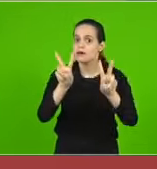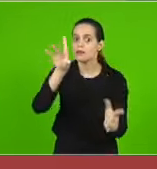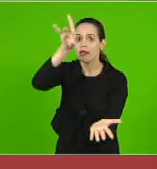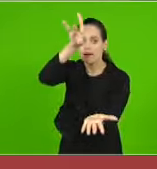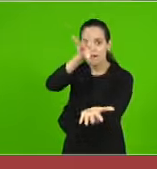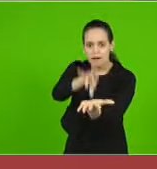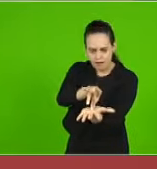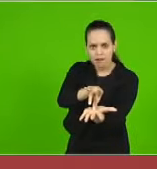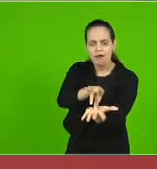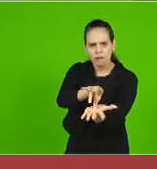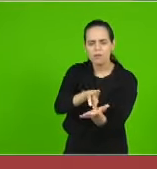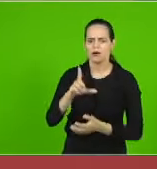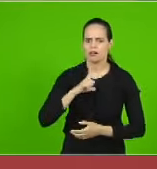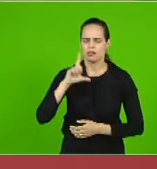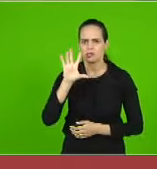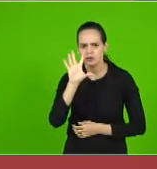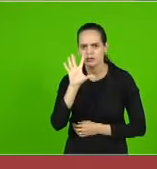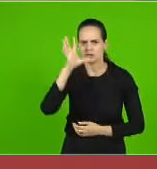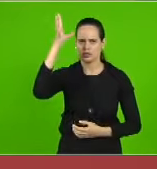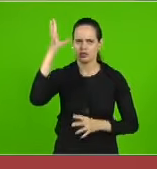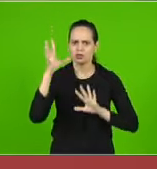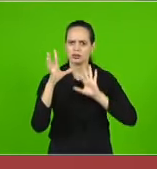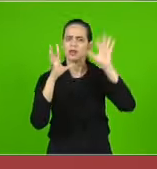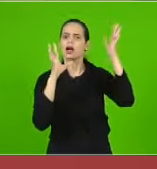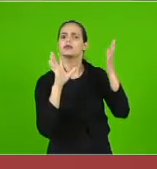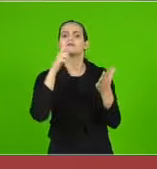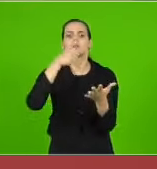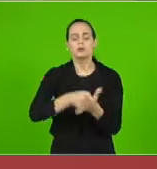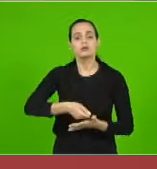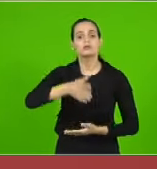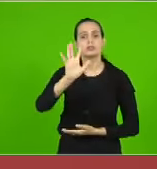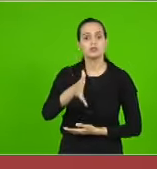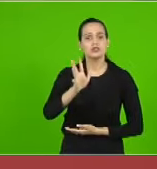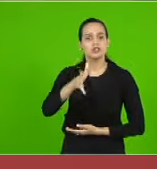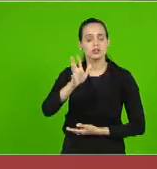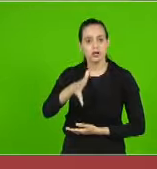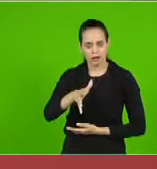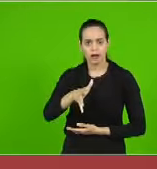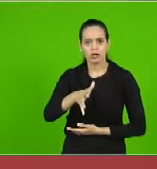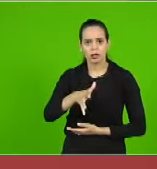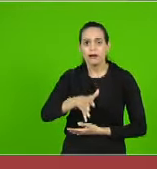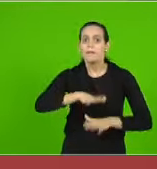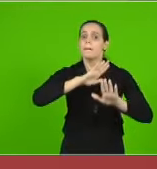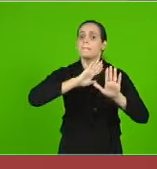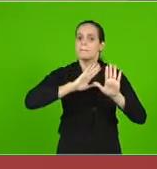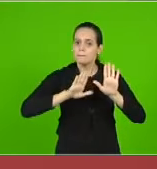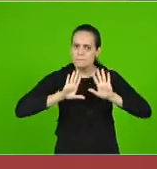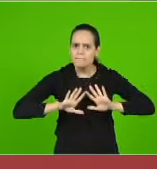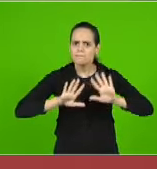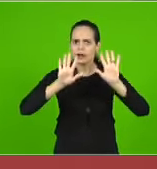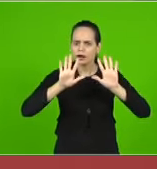трех труб. Все это видят, не только церковь Маранафа видит последствия эти, от которых, а